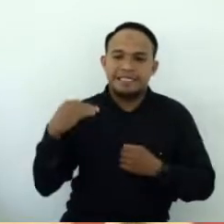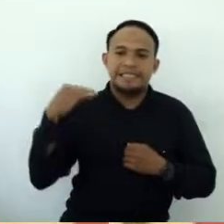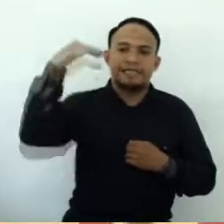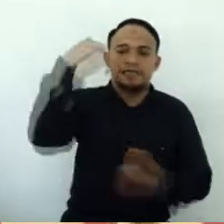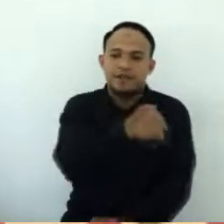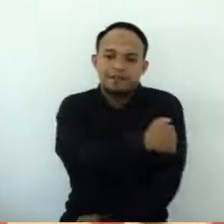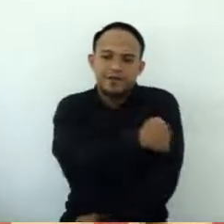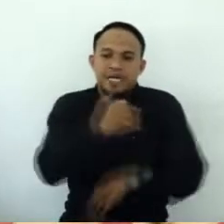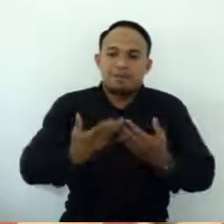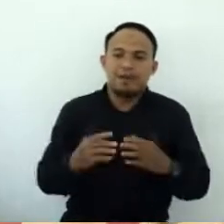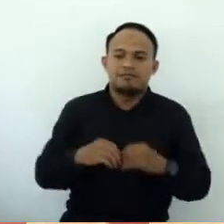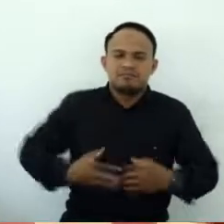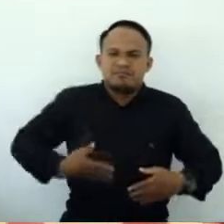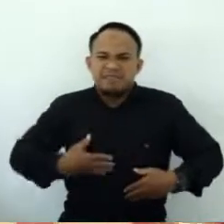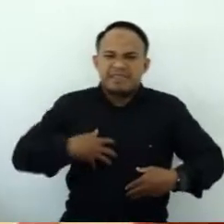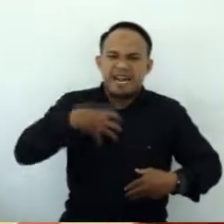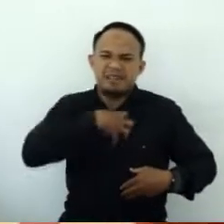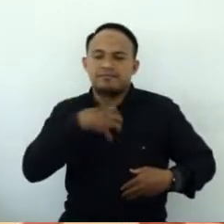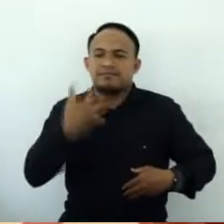penyebaran